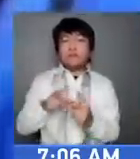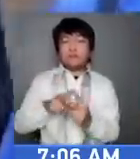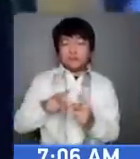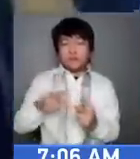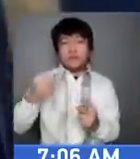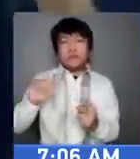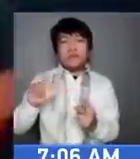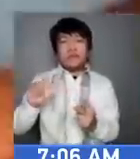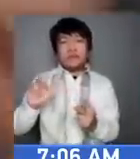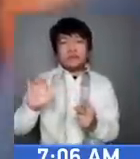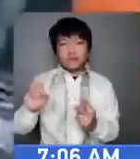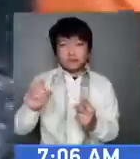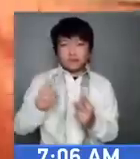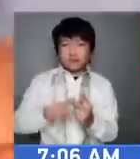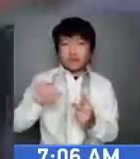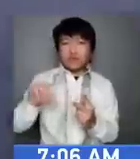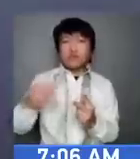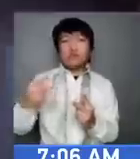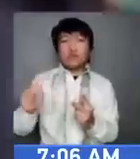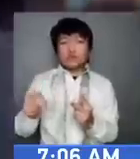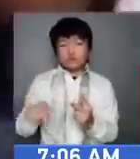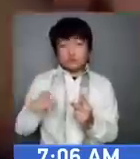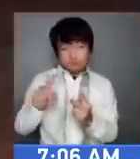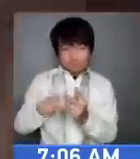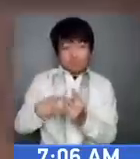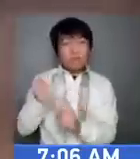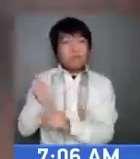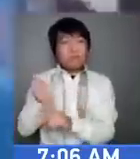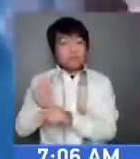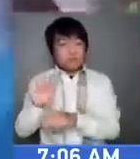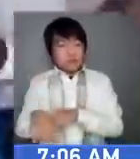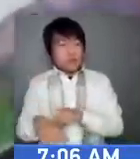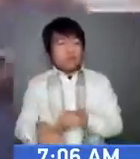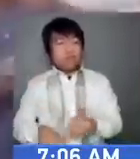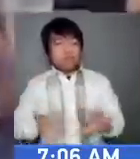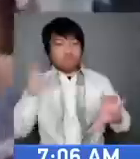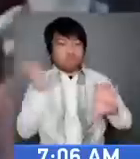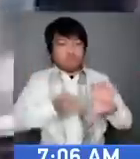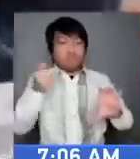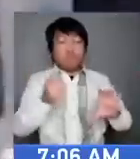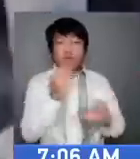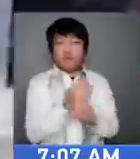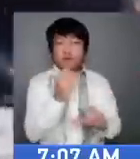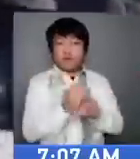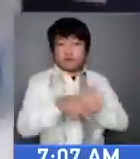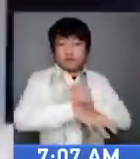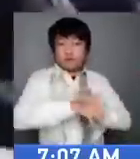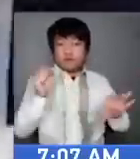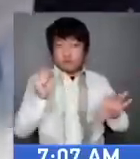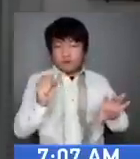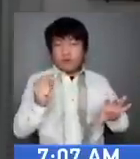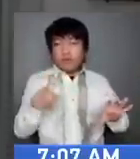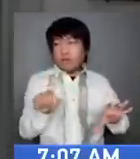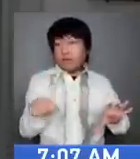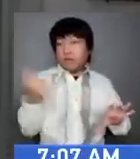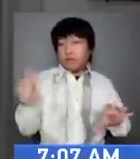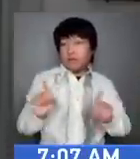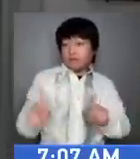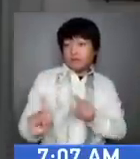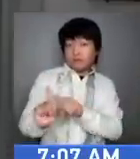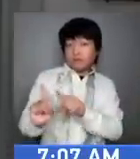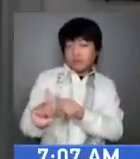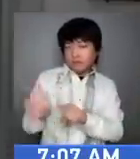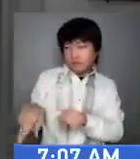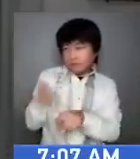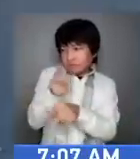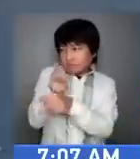sa salamin ng mga sasakyan habang lookout si Dancel. Natunton sila ng pulisya sa tulong ng ninakaw nilang laptop. Yung isa sa mga